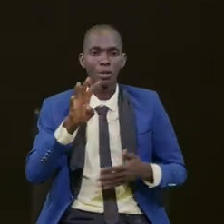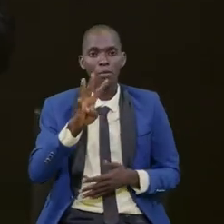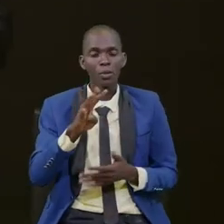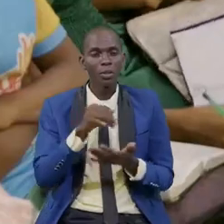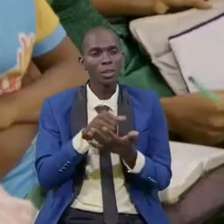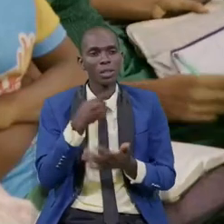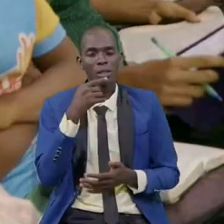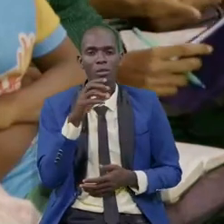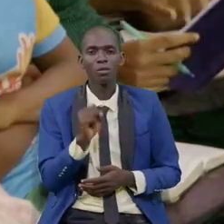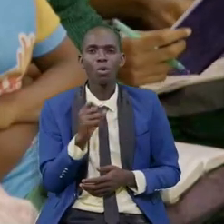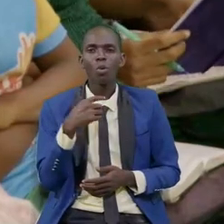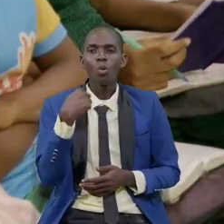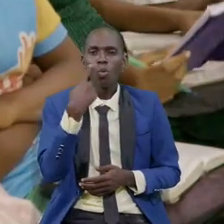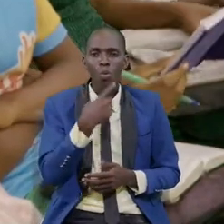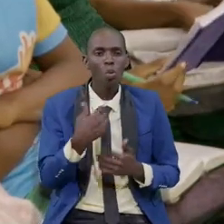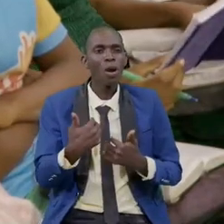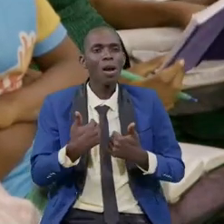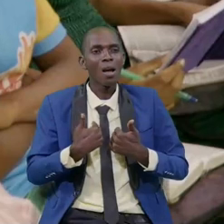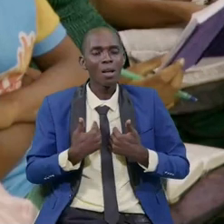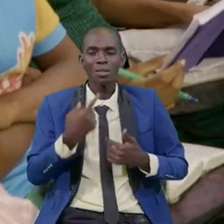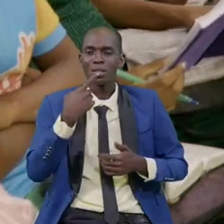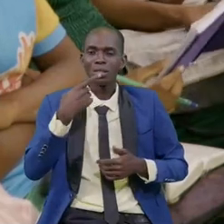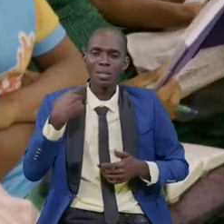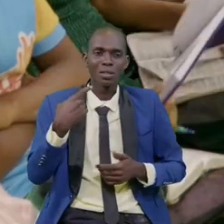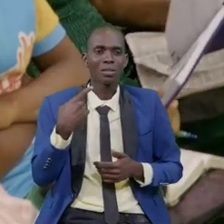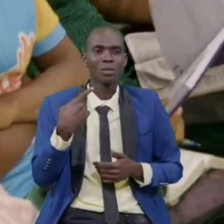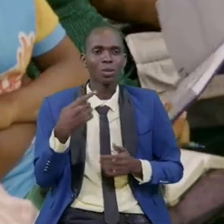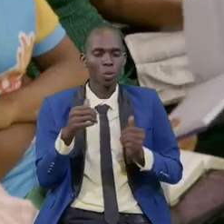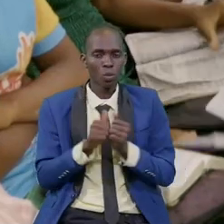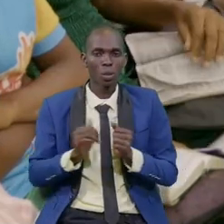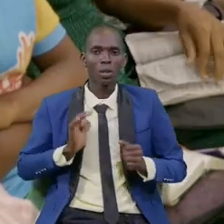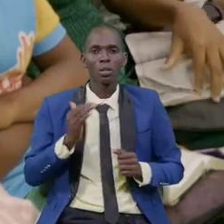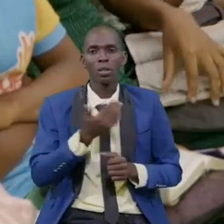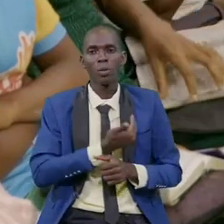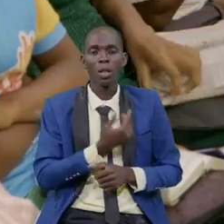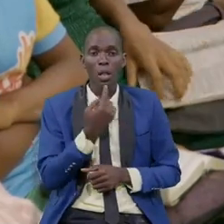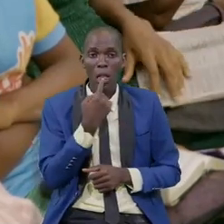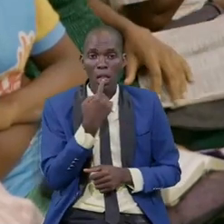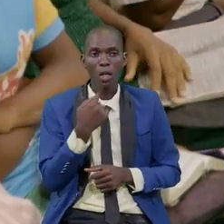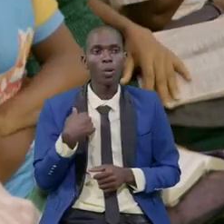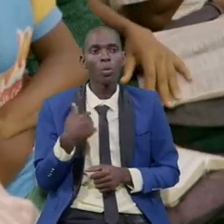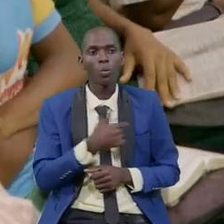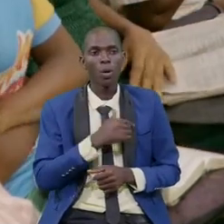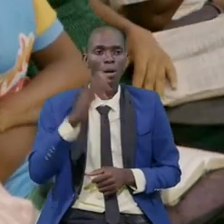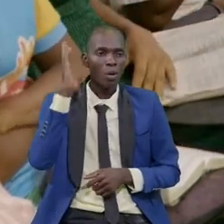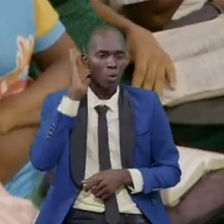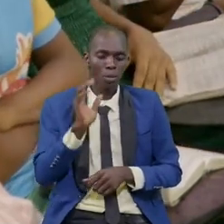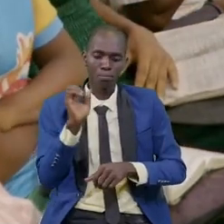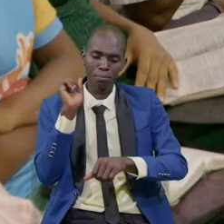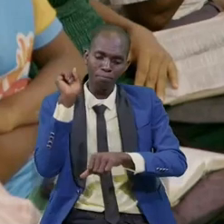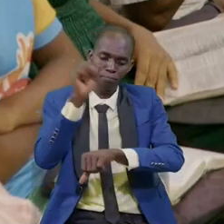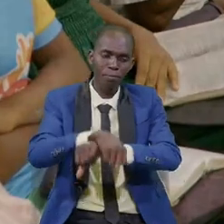dit, ceux qui disent, nous sommes puissants par notre